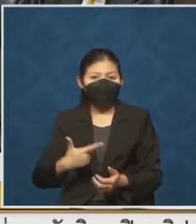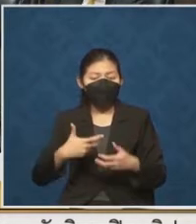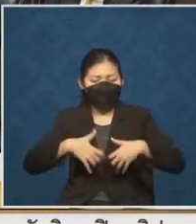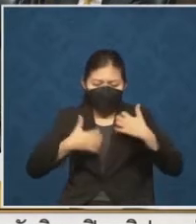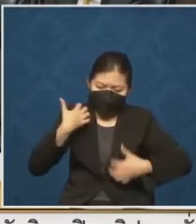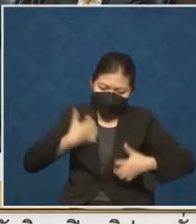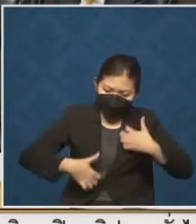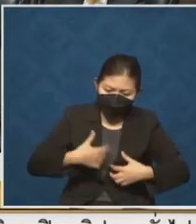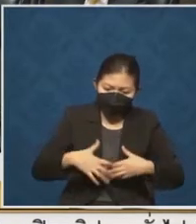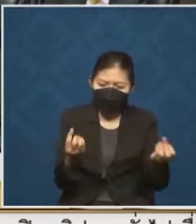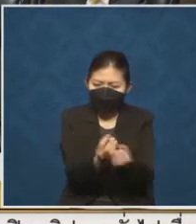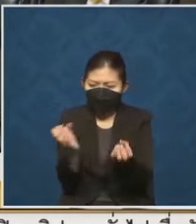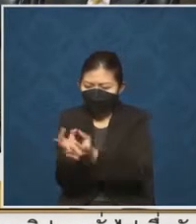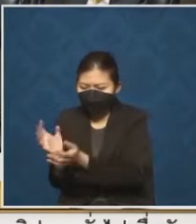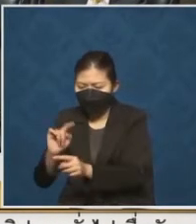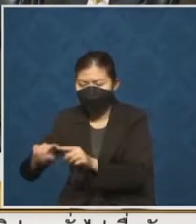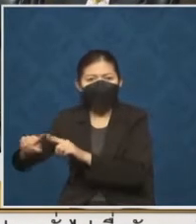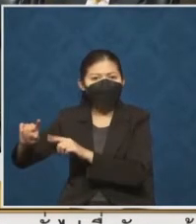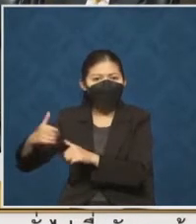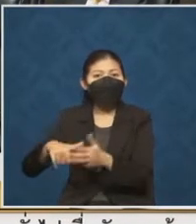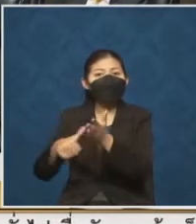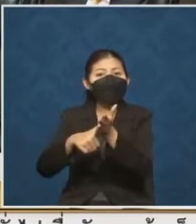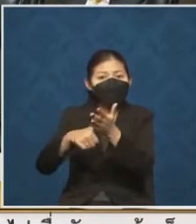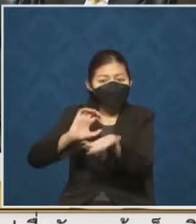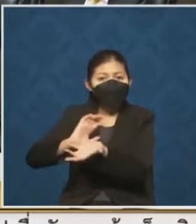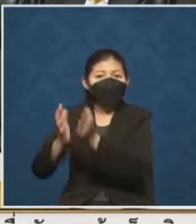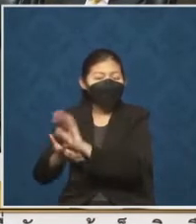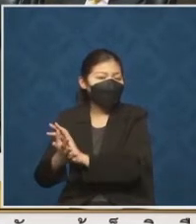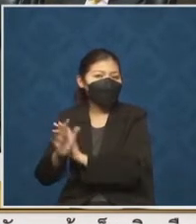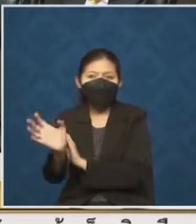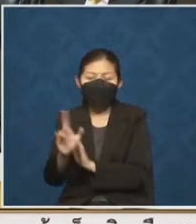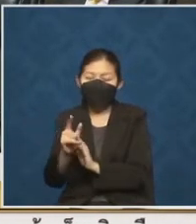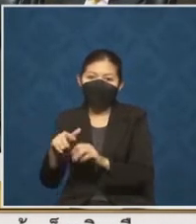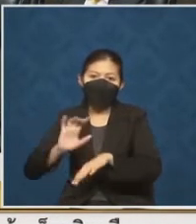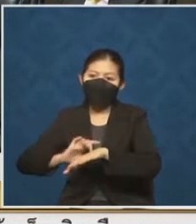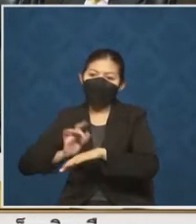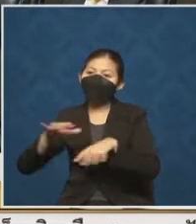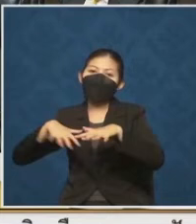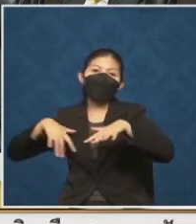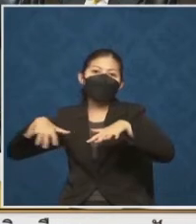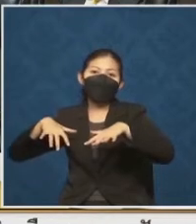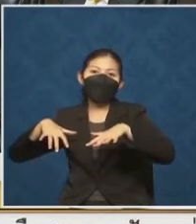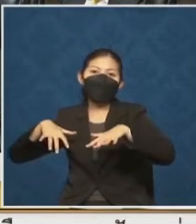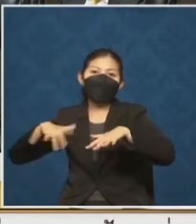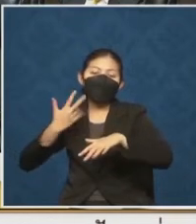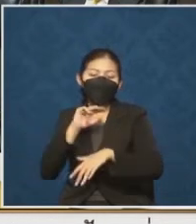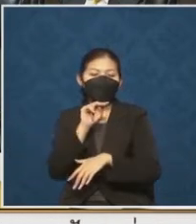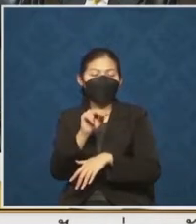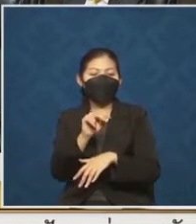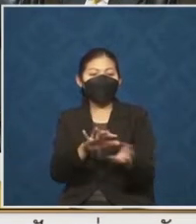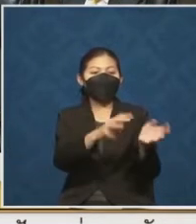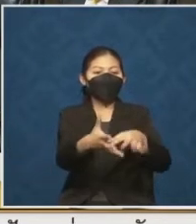เกลื่อนทั้งแผ่นดินเจ็บป่วยตั้งแต่นี้เนี่ยมันเป็นเรื่องวิกฤตครับเราต้องการ